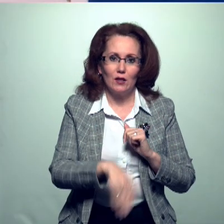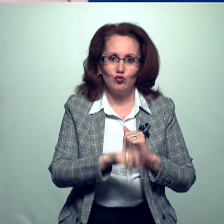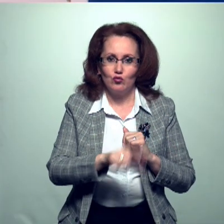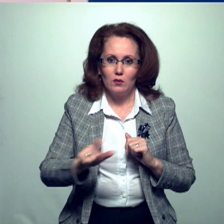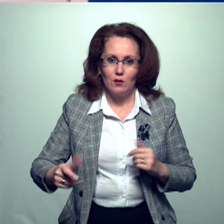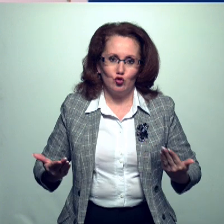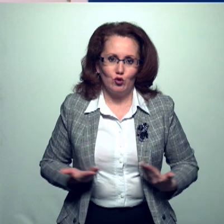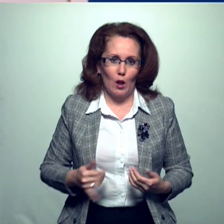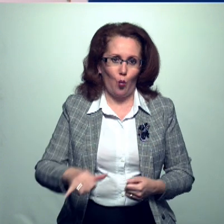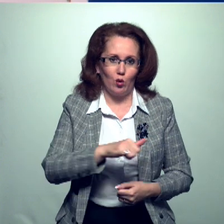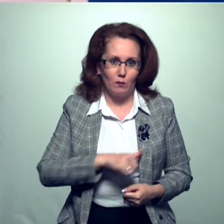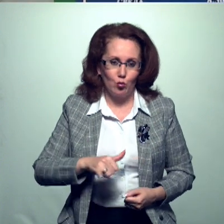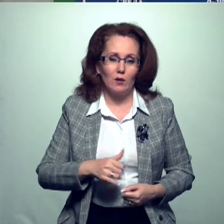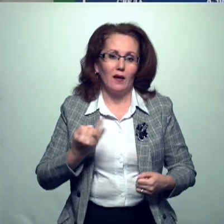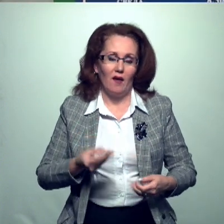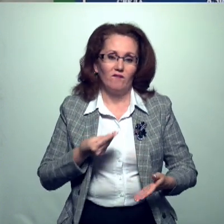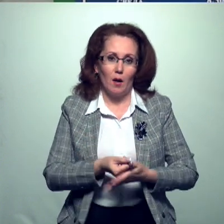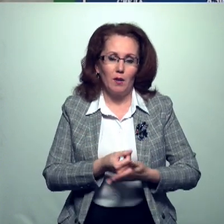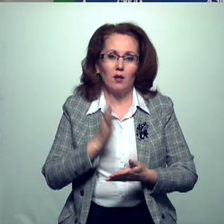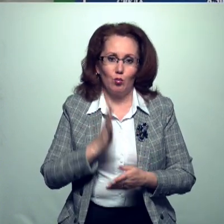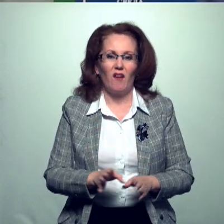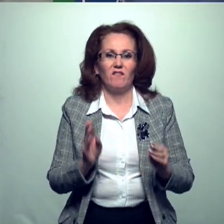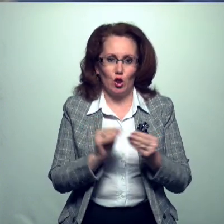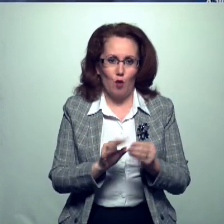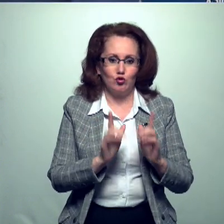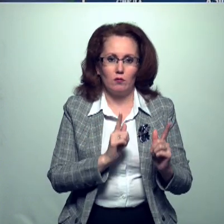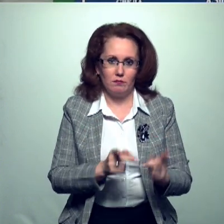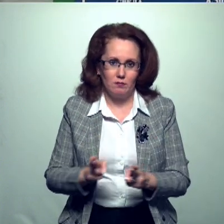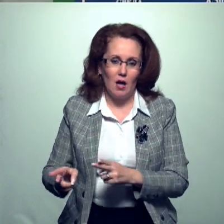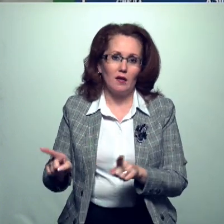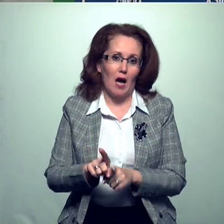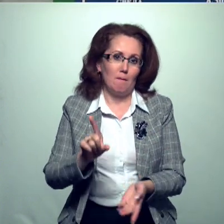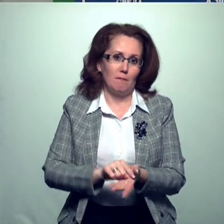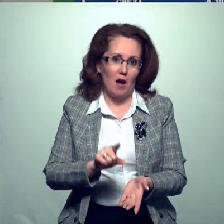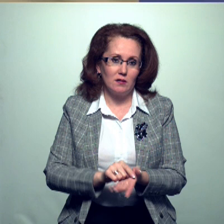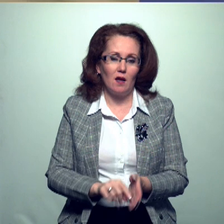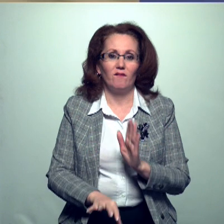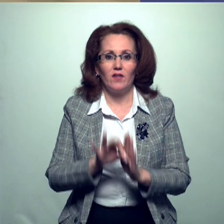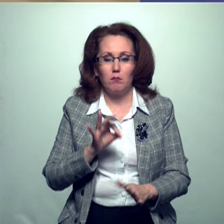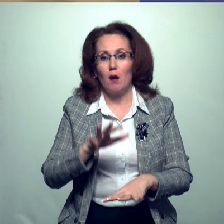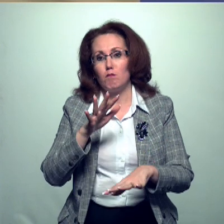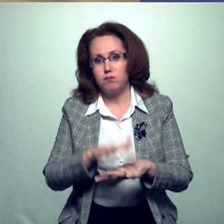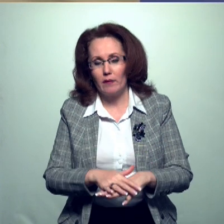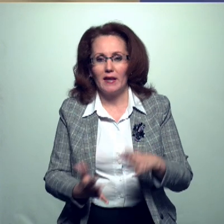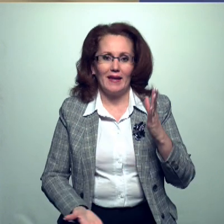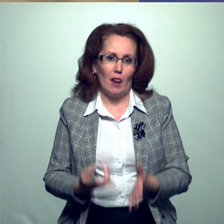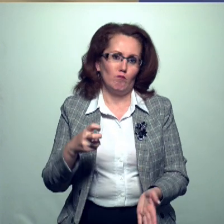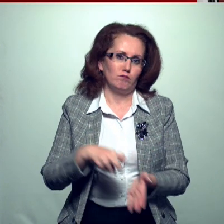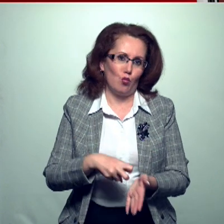нашей республики. Доставка выплат будет осуществляться в том же порядке, что и пенсии, через выбранный пенсионерам банк или